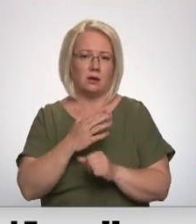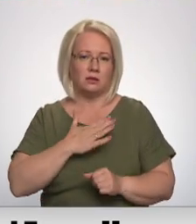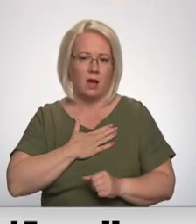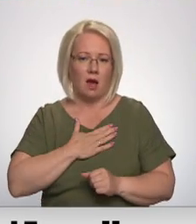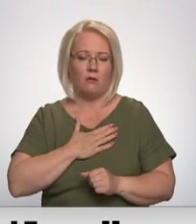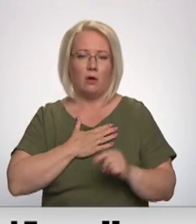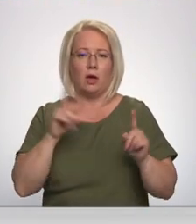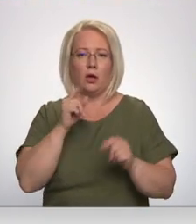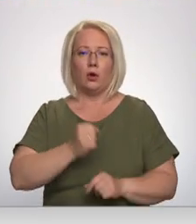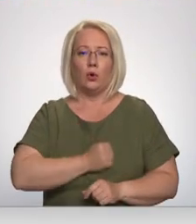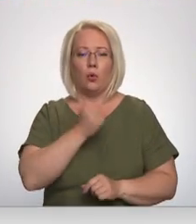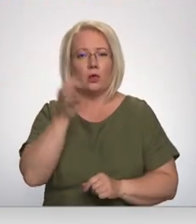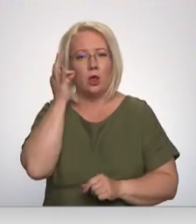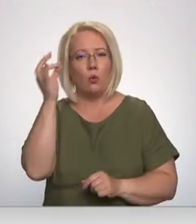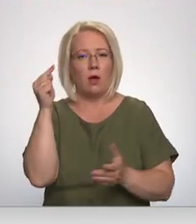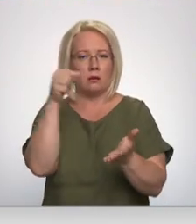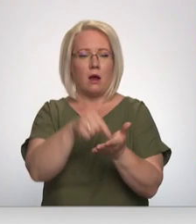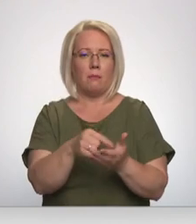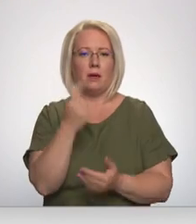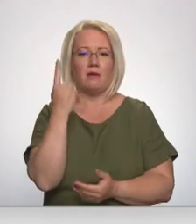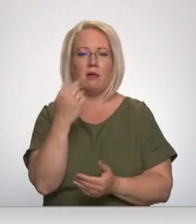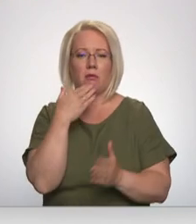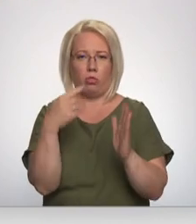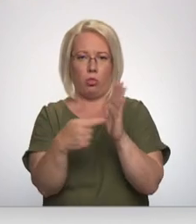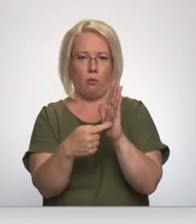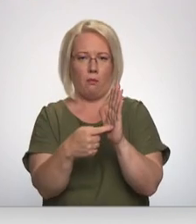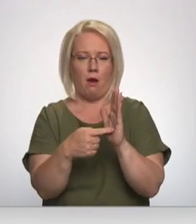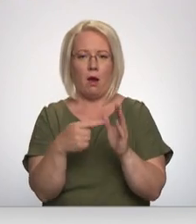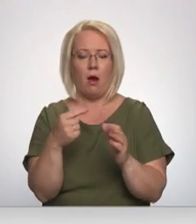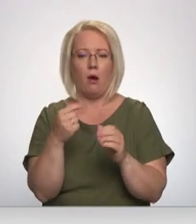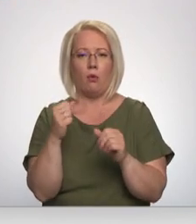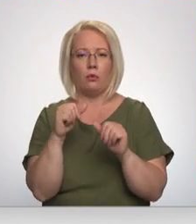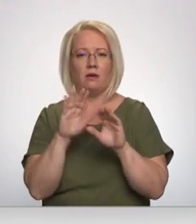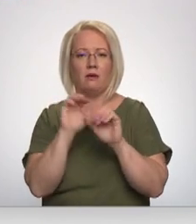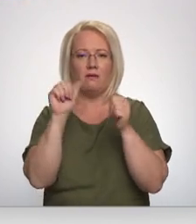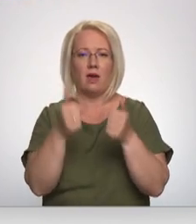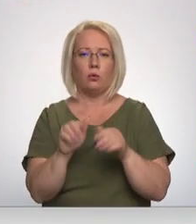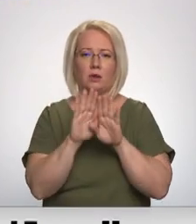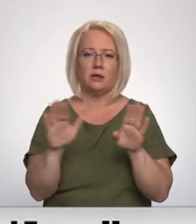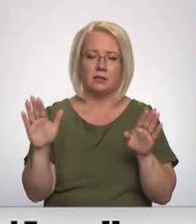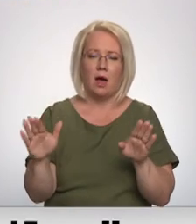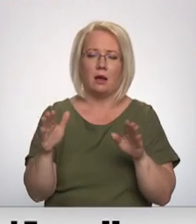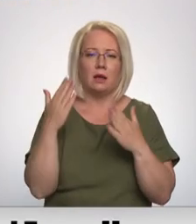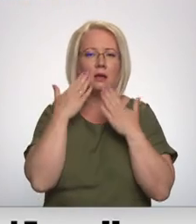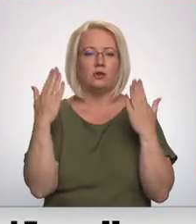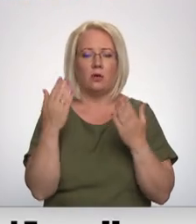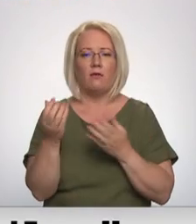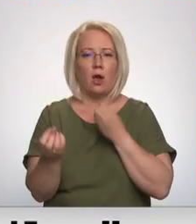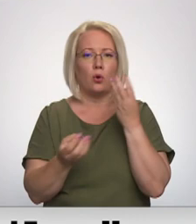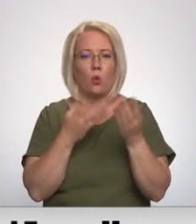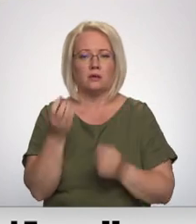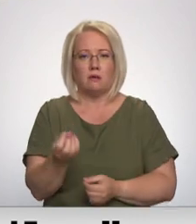ir grūti notrāpīt uz to vienu datumu, taisīt izstādi, nezinot, vai rozes